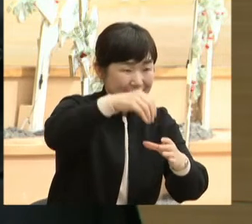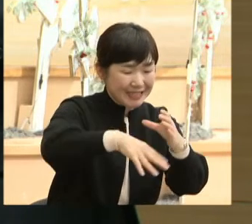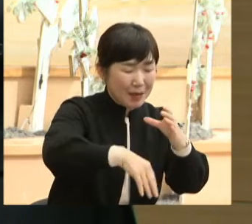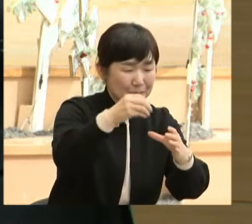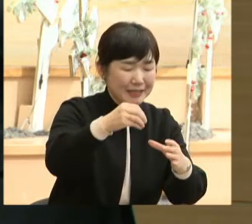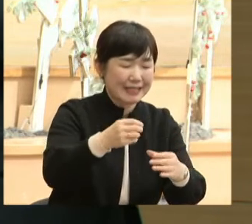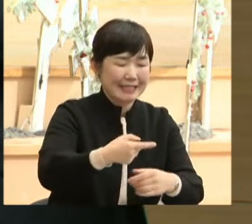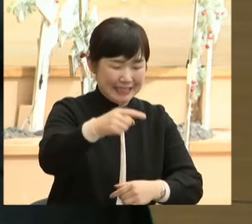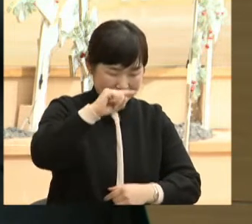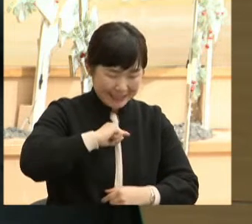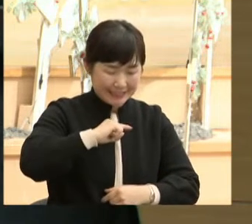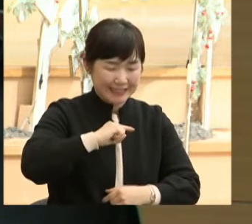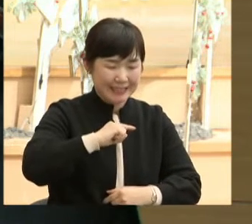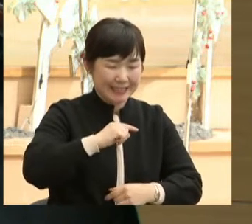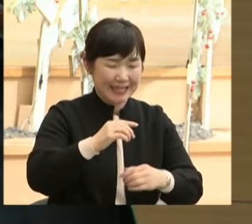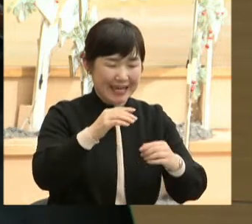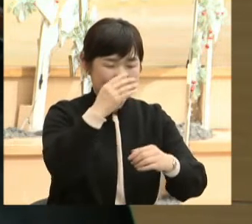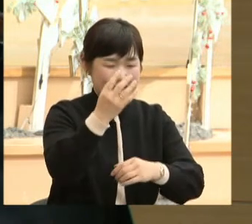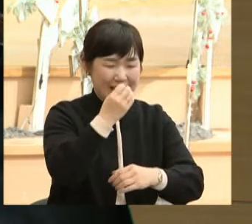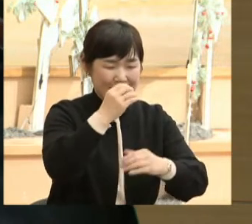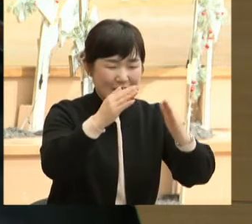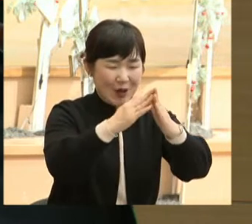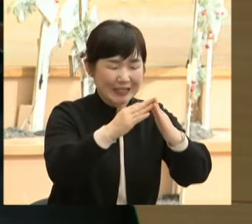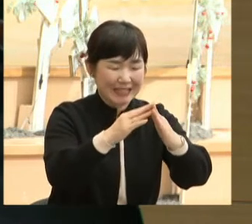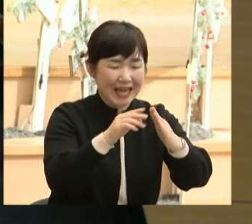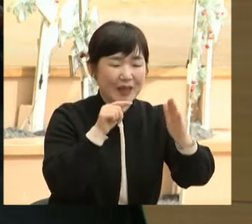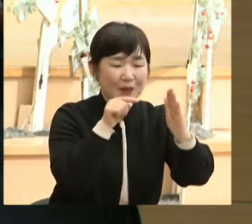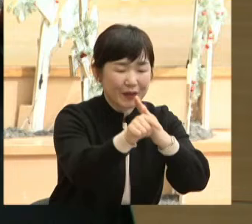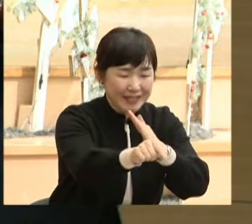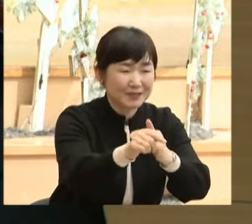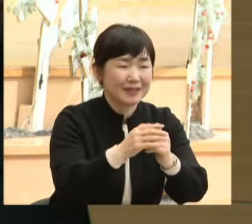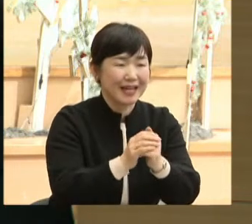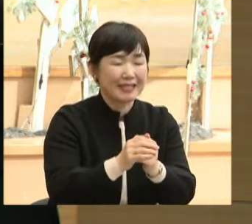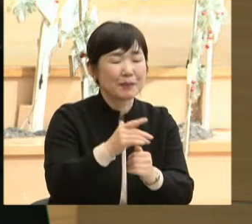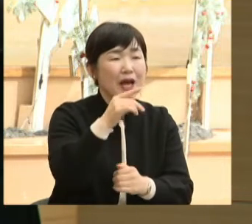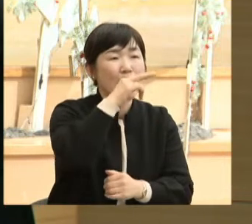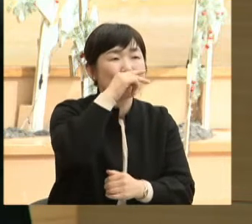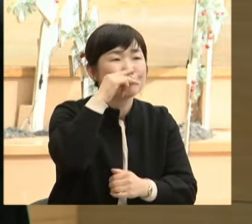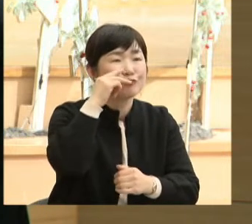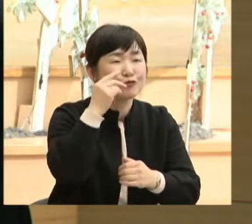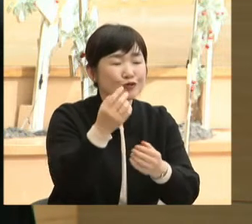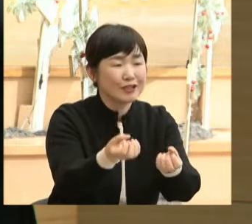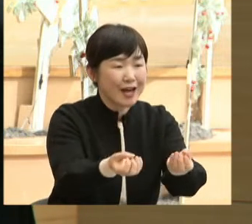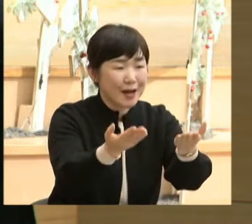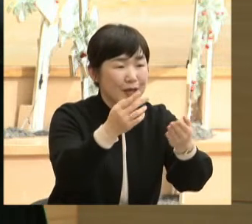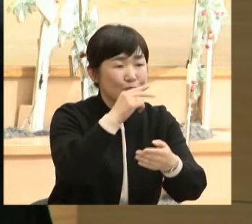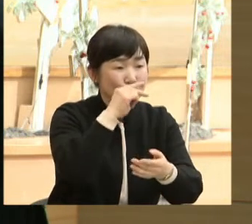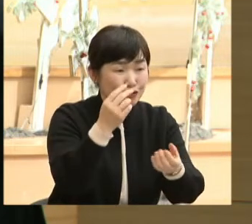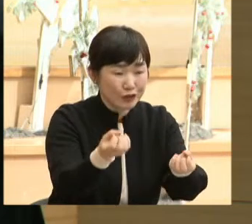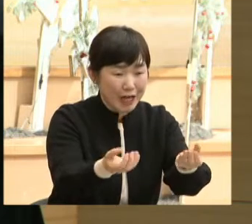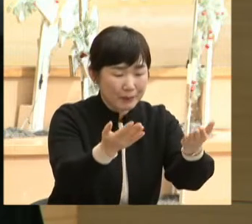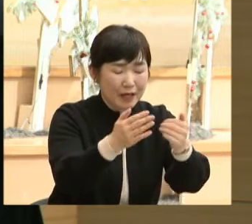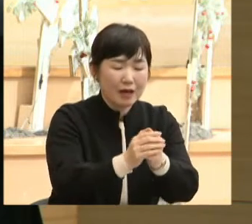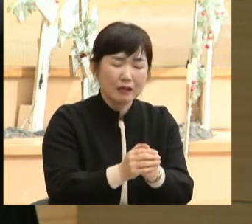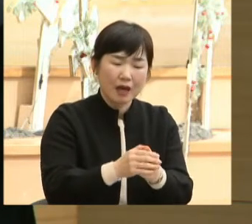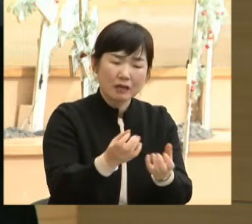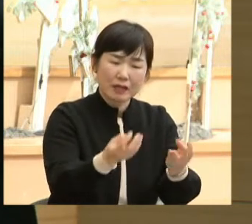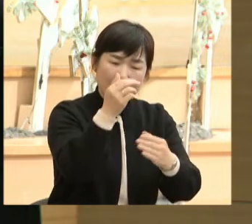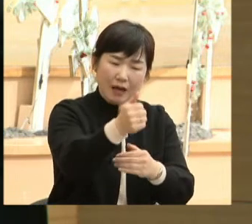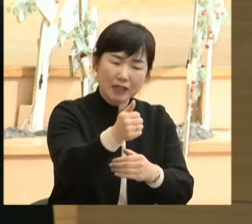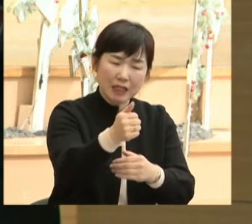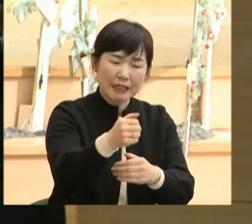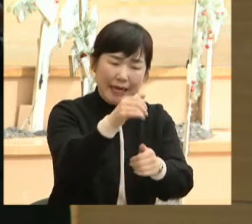들어가서 분양했다 분양이 분양 성전에 올라가서 제사장들이 섬기는 죽 아니었는데